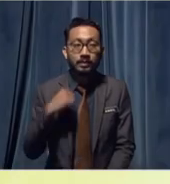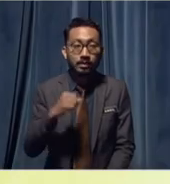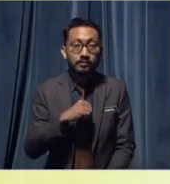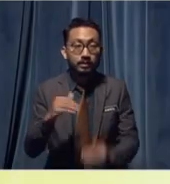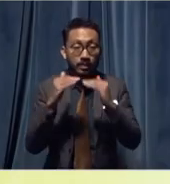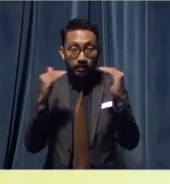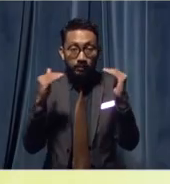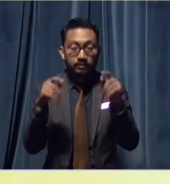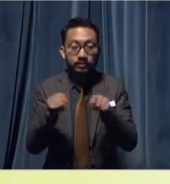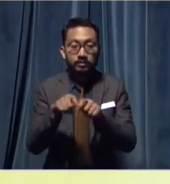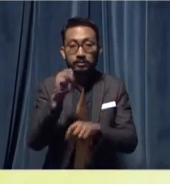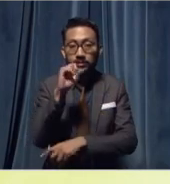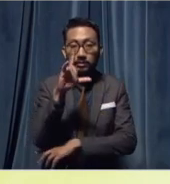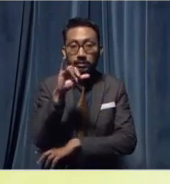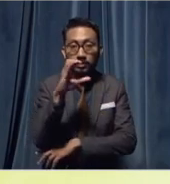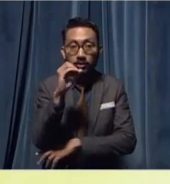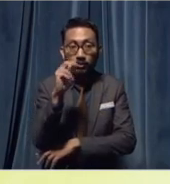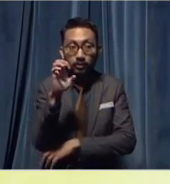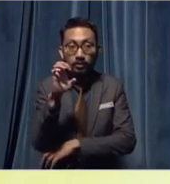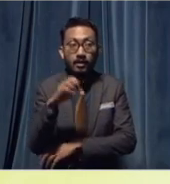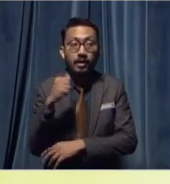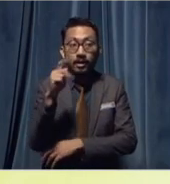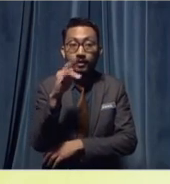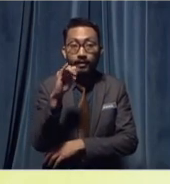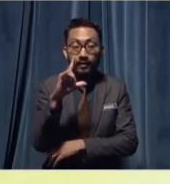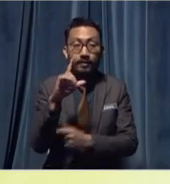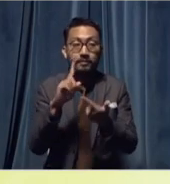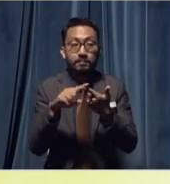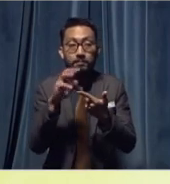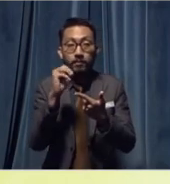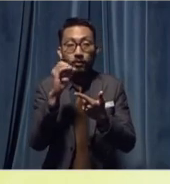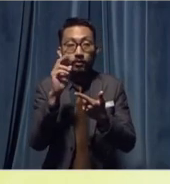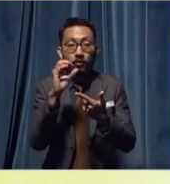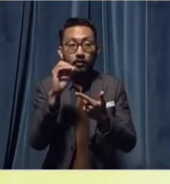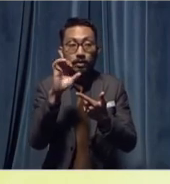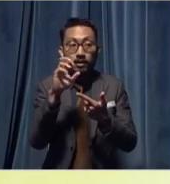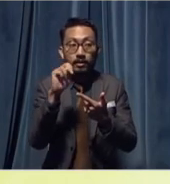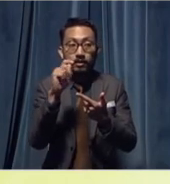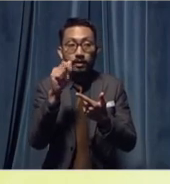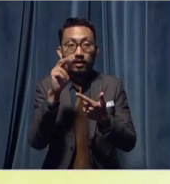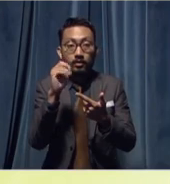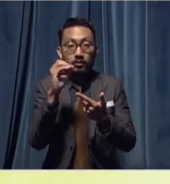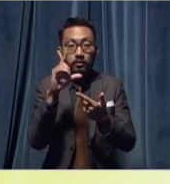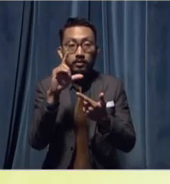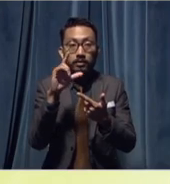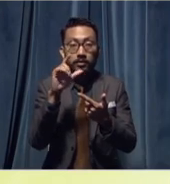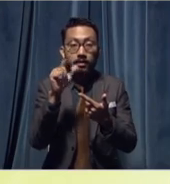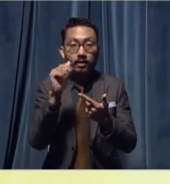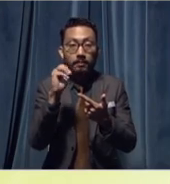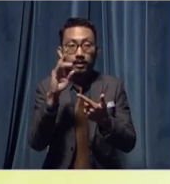Manakala ejen penstabil seperti silikon, akil monoetanol